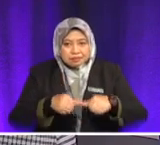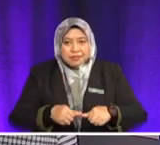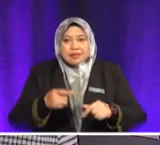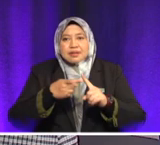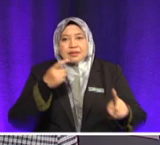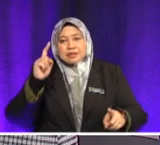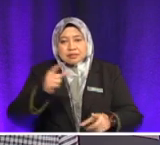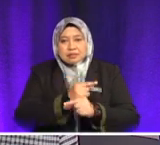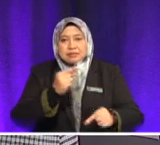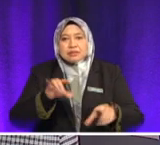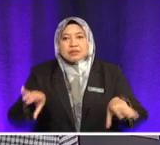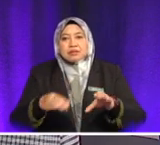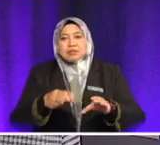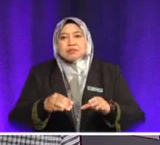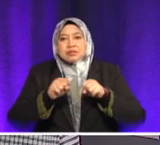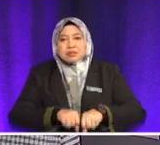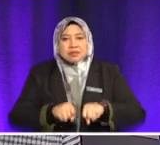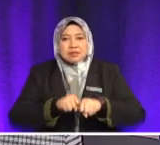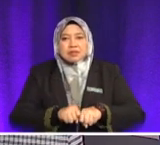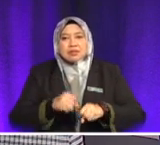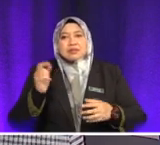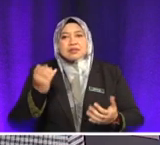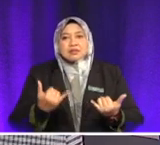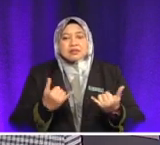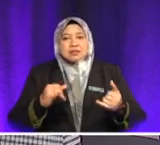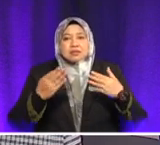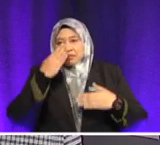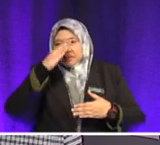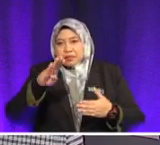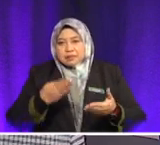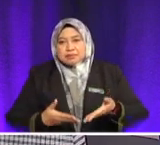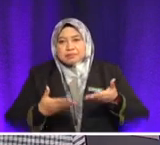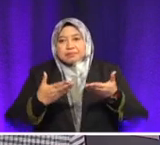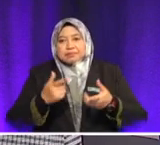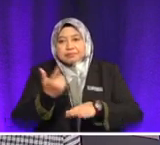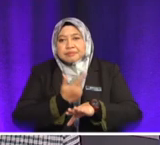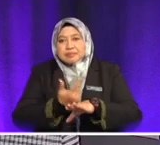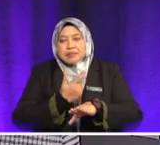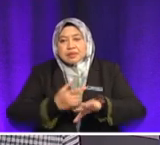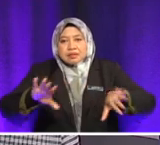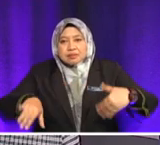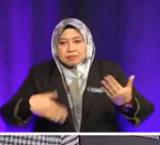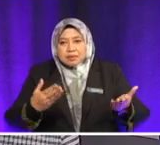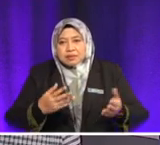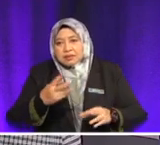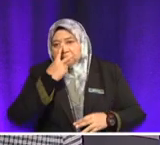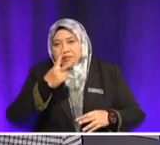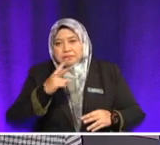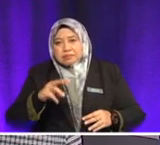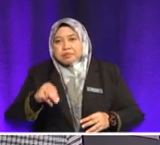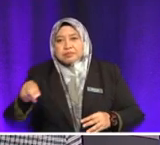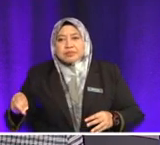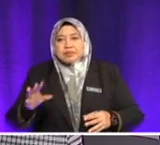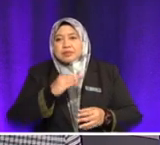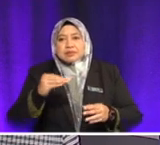kita udah buat dengan syarat-syaratkan Sekarang latihan pengukuhan Bagaimana dengan anak-anak